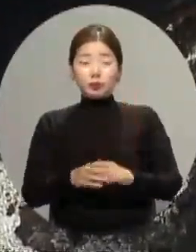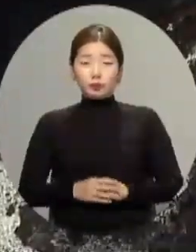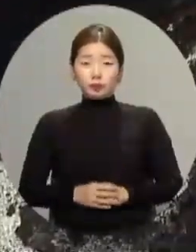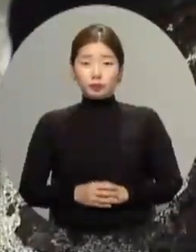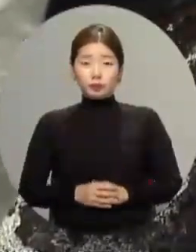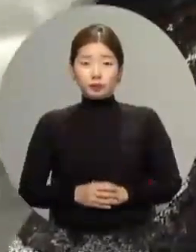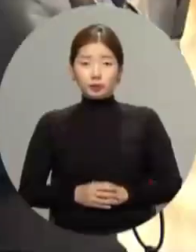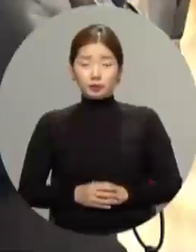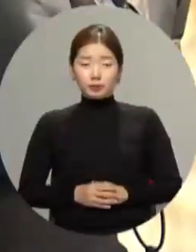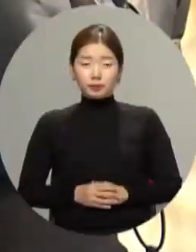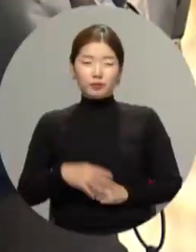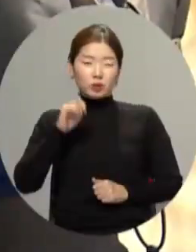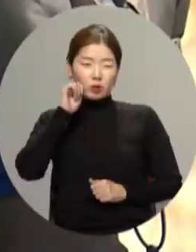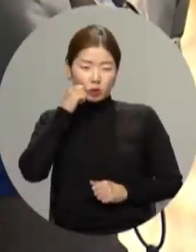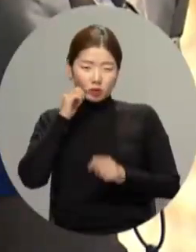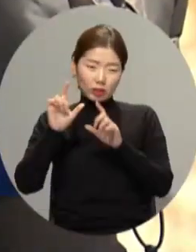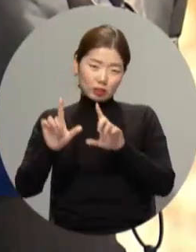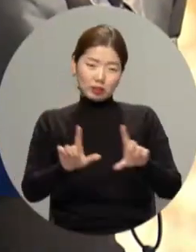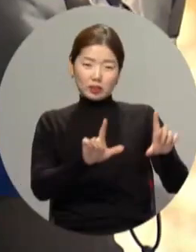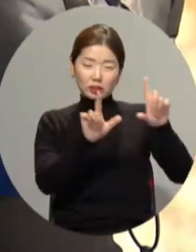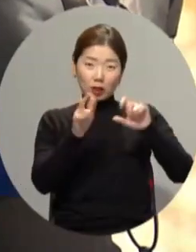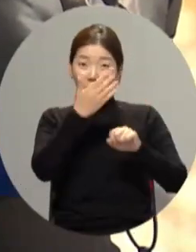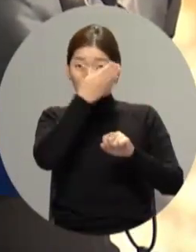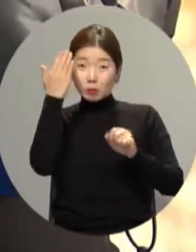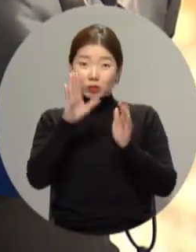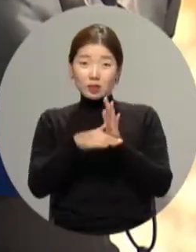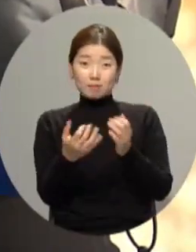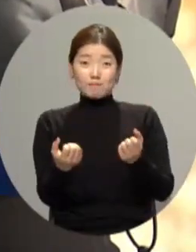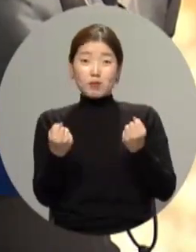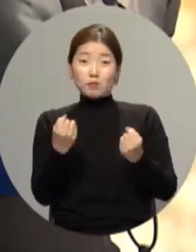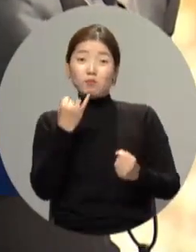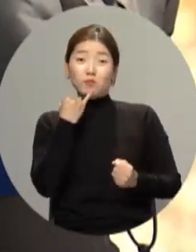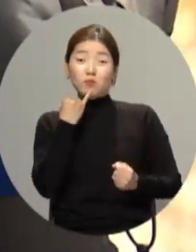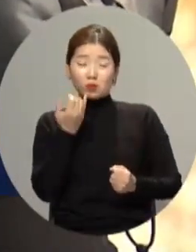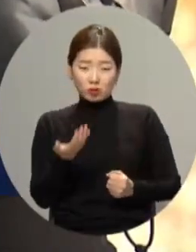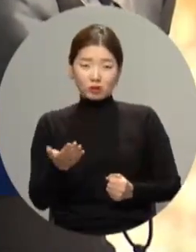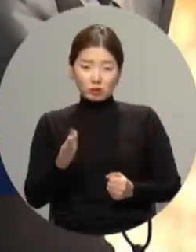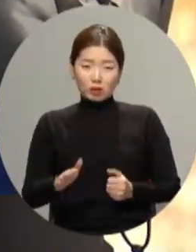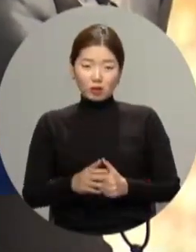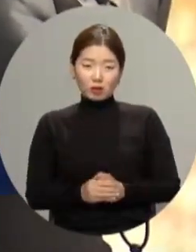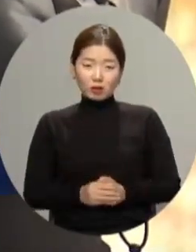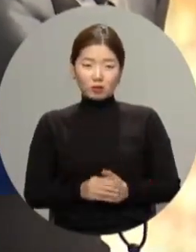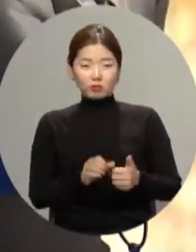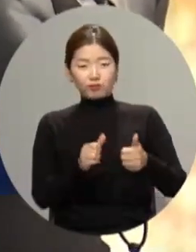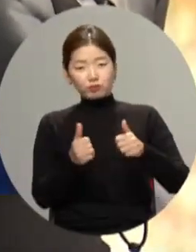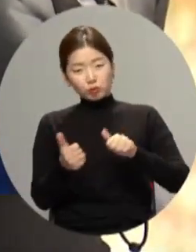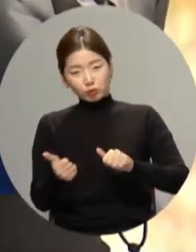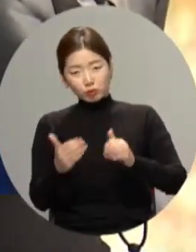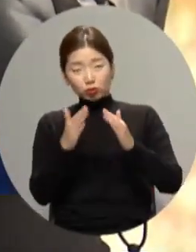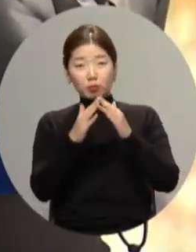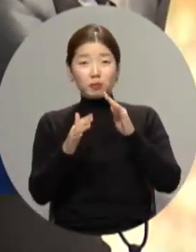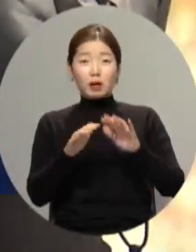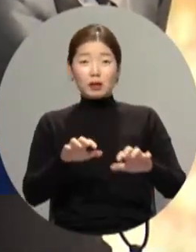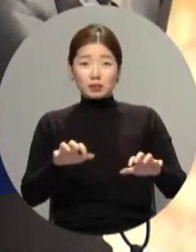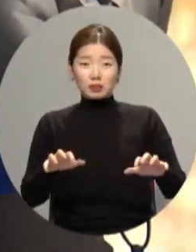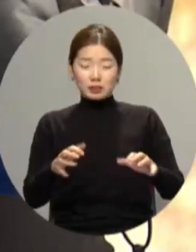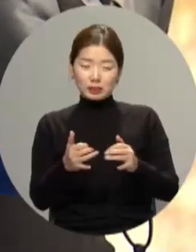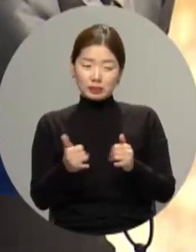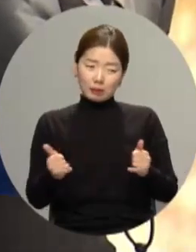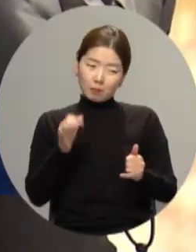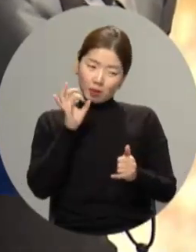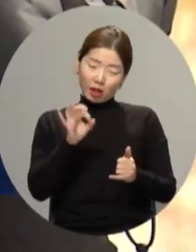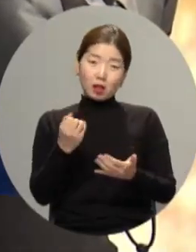못합니다. 그렇게 사시다가 젊어서는 참 힘이 좋으셨던 분이에요. 돌아가셨네요. 마을의 한